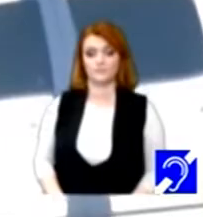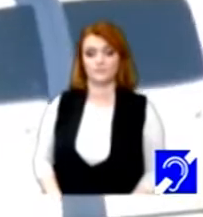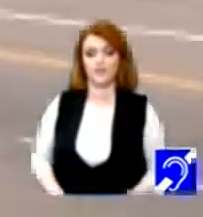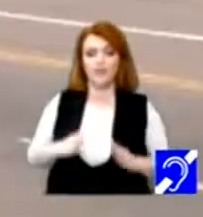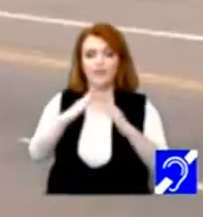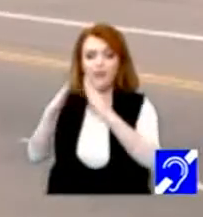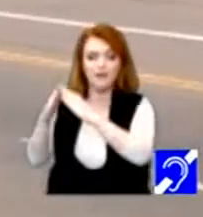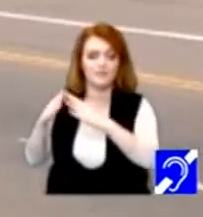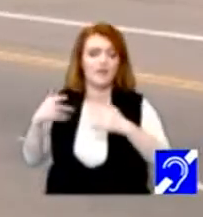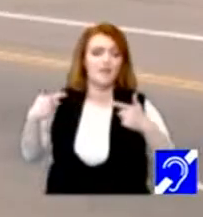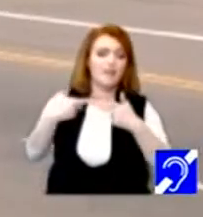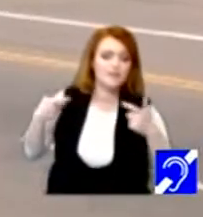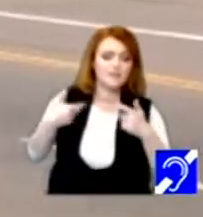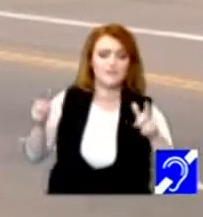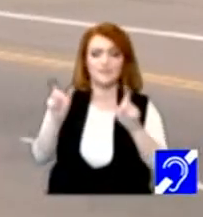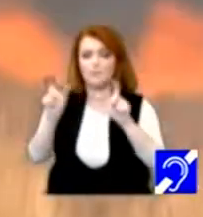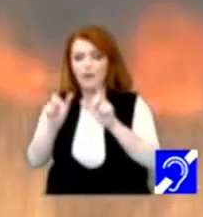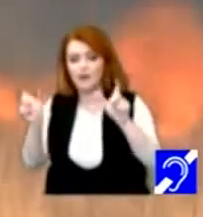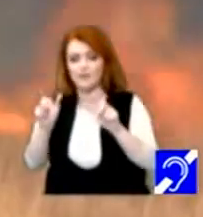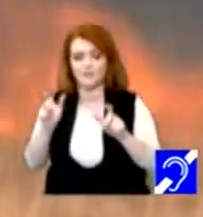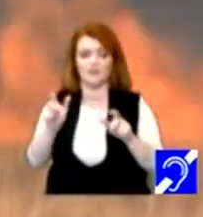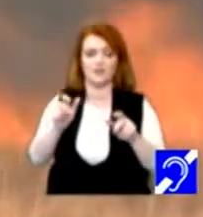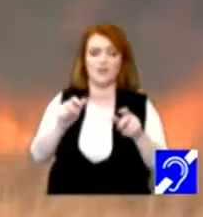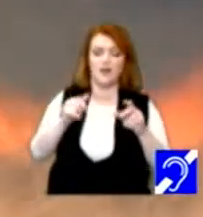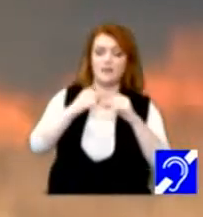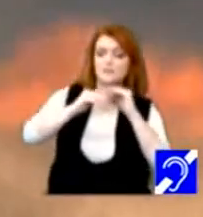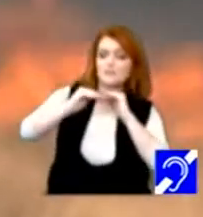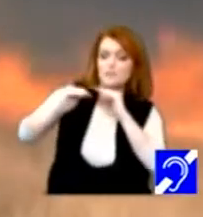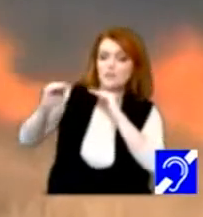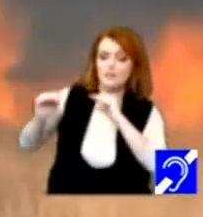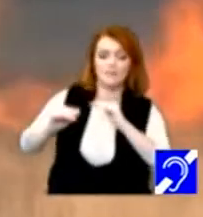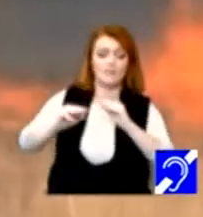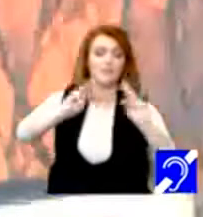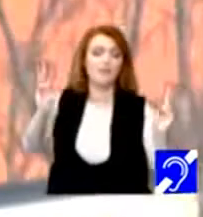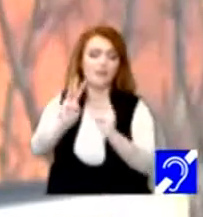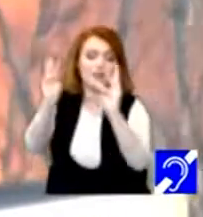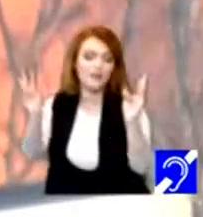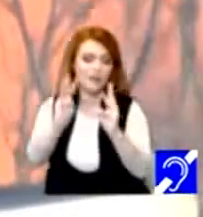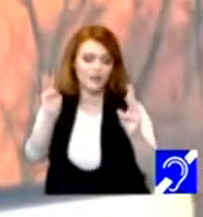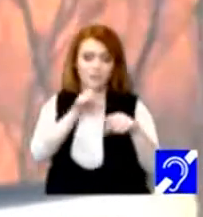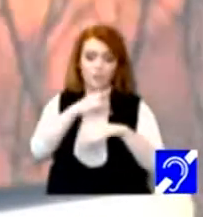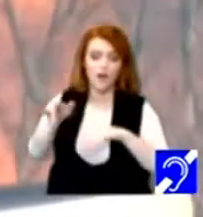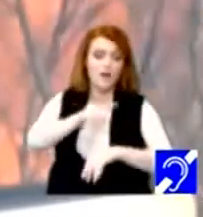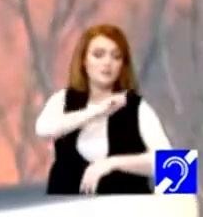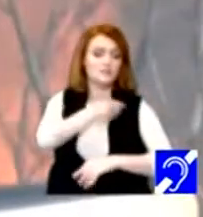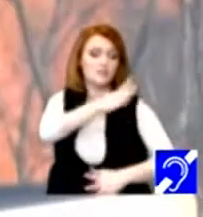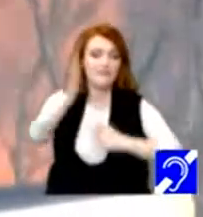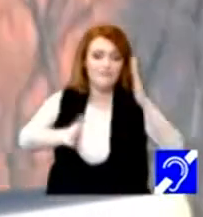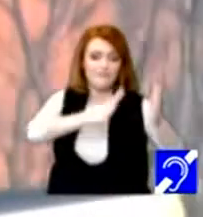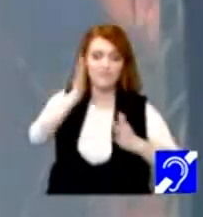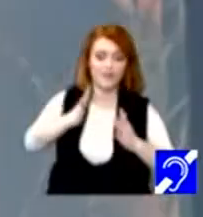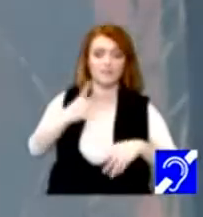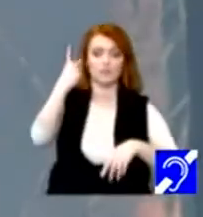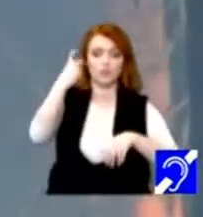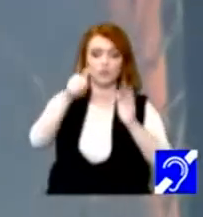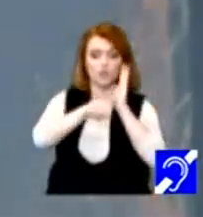Case, hoteluri, centre comerciale și sute de hectare de vegetație s-au transformat în scrum. Rafalele de vânt cu viteze de peste